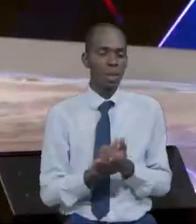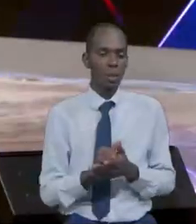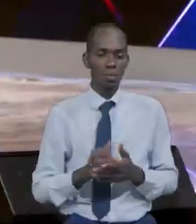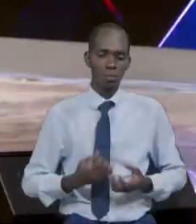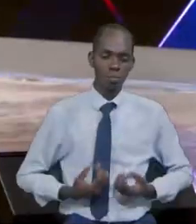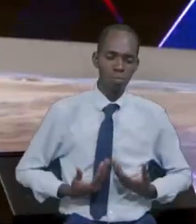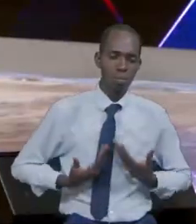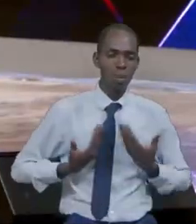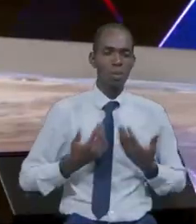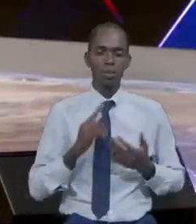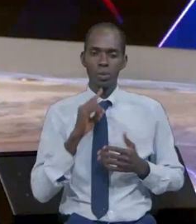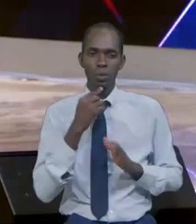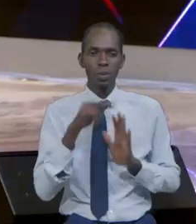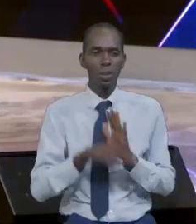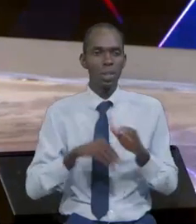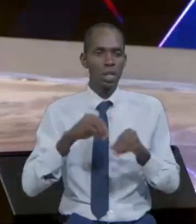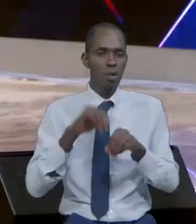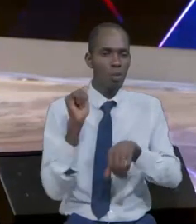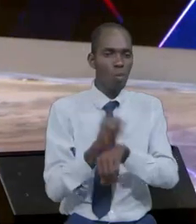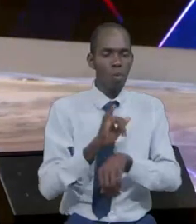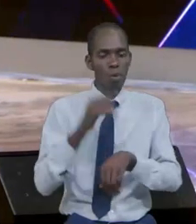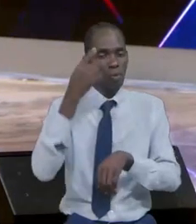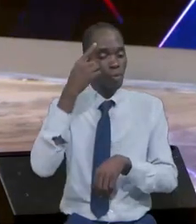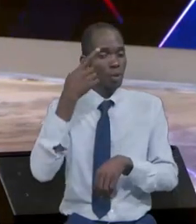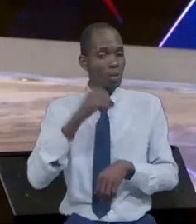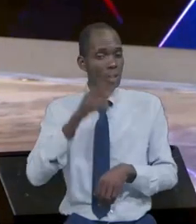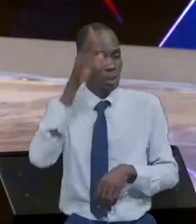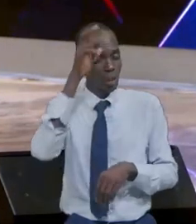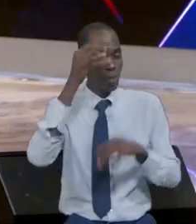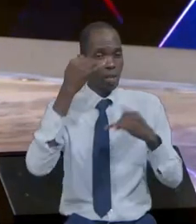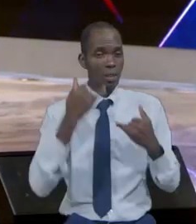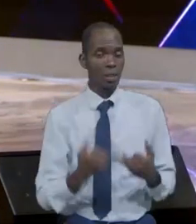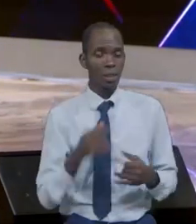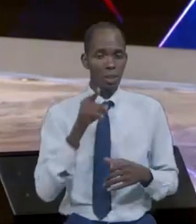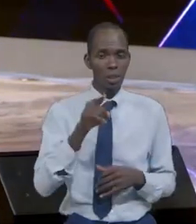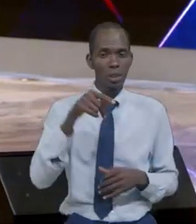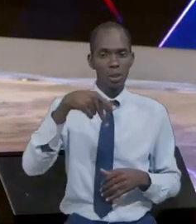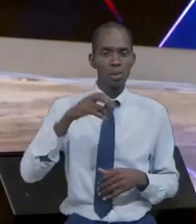et l'enthousiasme en travaillant pour le diable. Maintenant, il s'est converti.